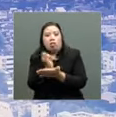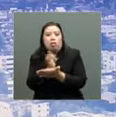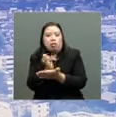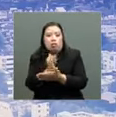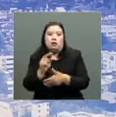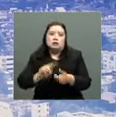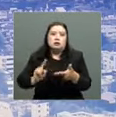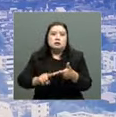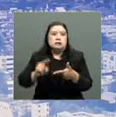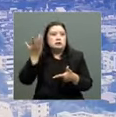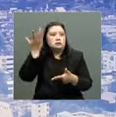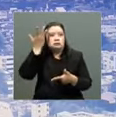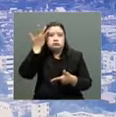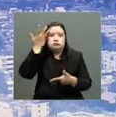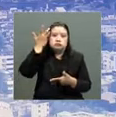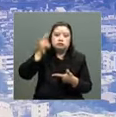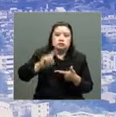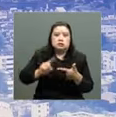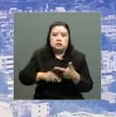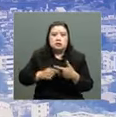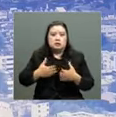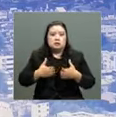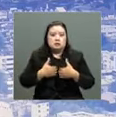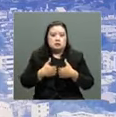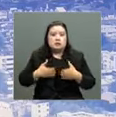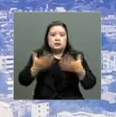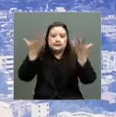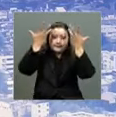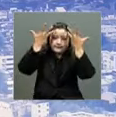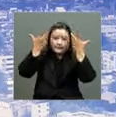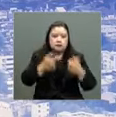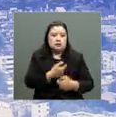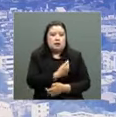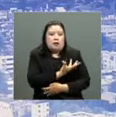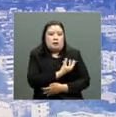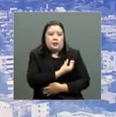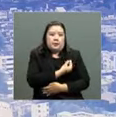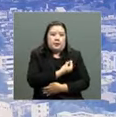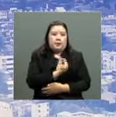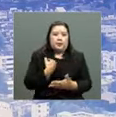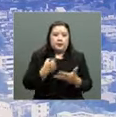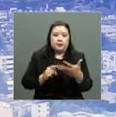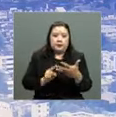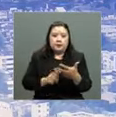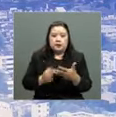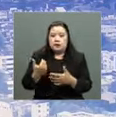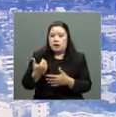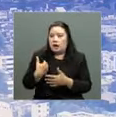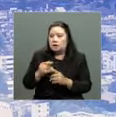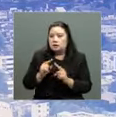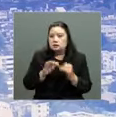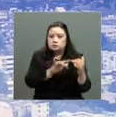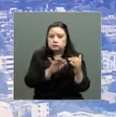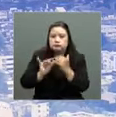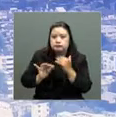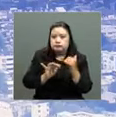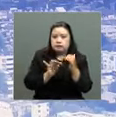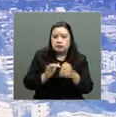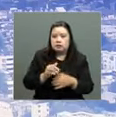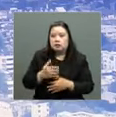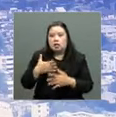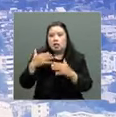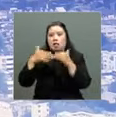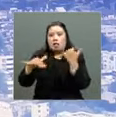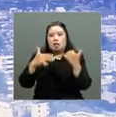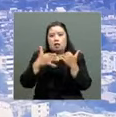างคนออกอาการมาหงุดหงิดมีใจสั่นนะครับมีปฏิสัมพันธ์กับคนอื่นๆเนี่ยเสีย